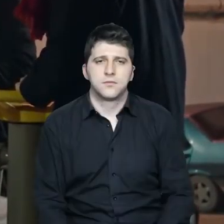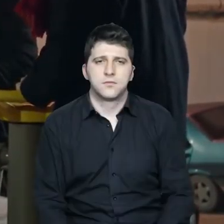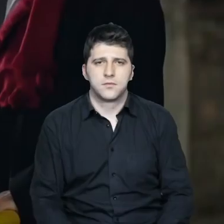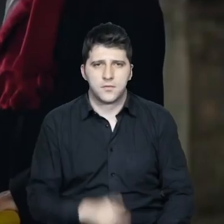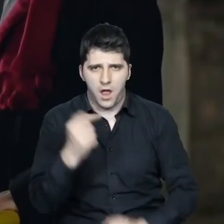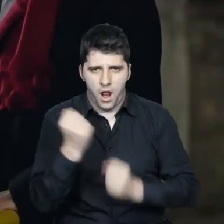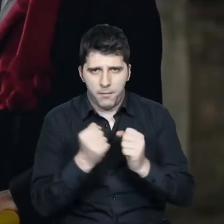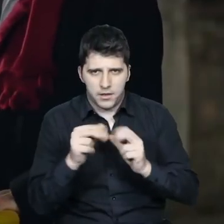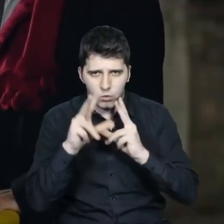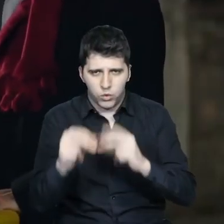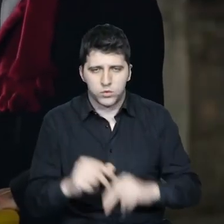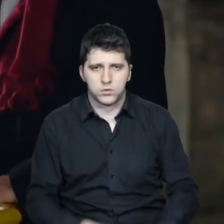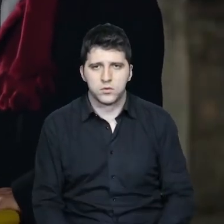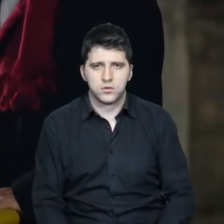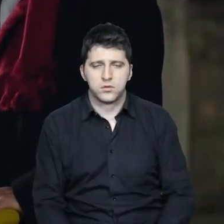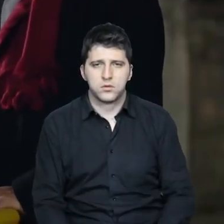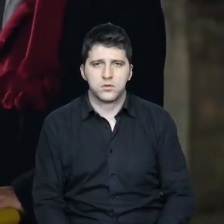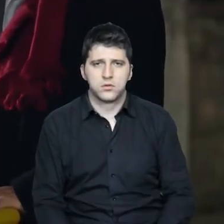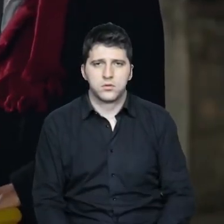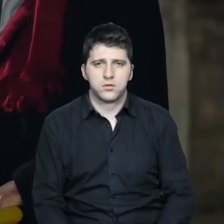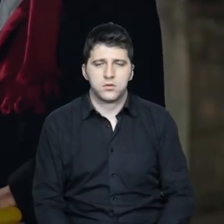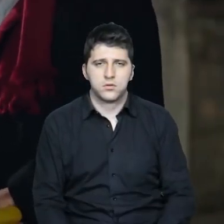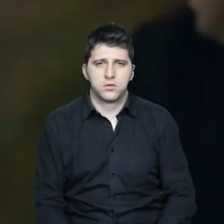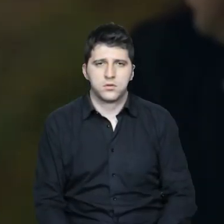Arabada mı yatıyorsunuz?